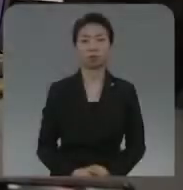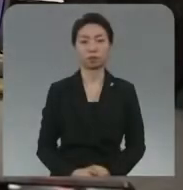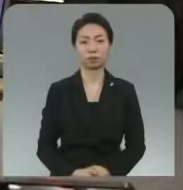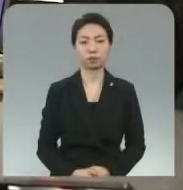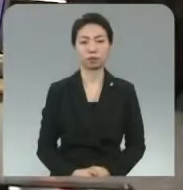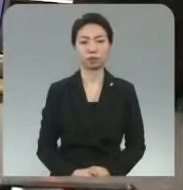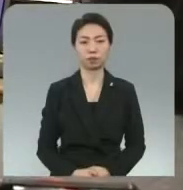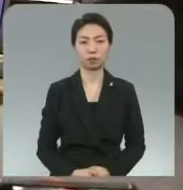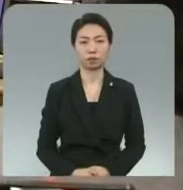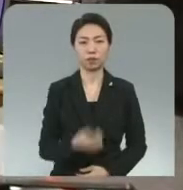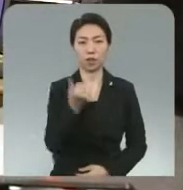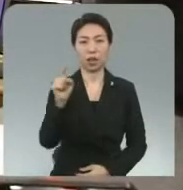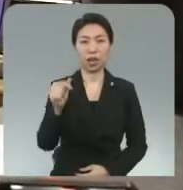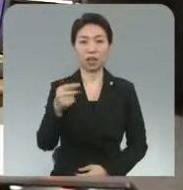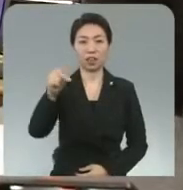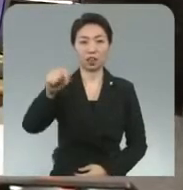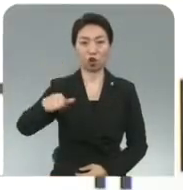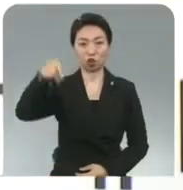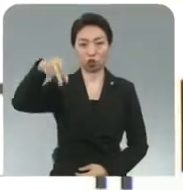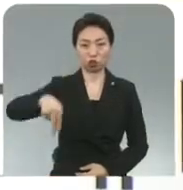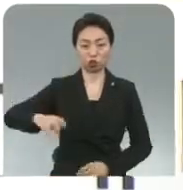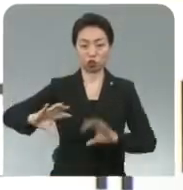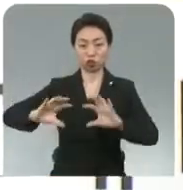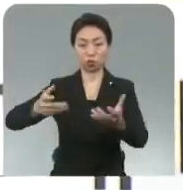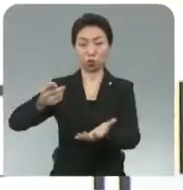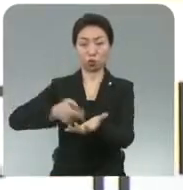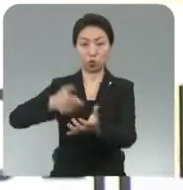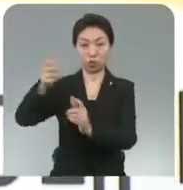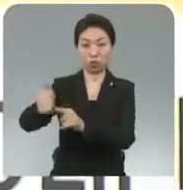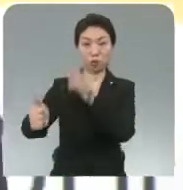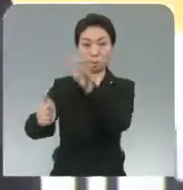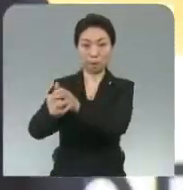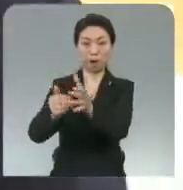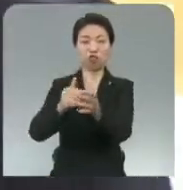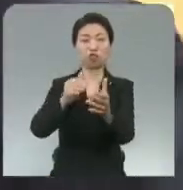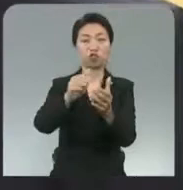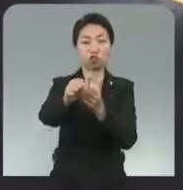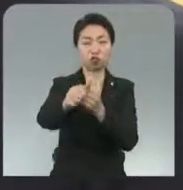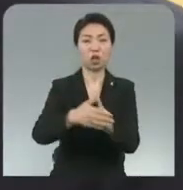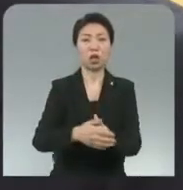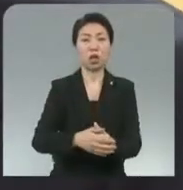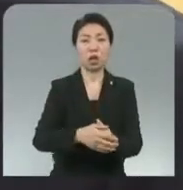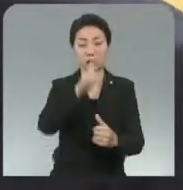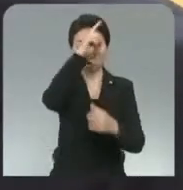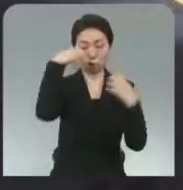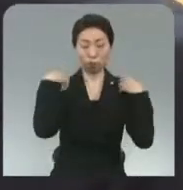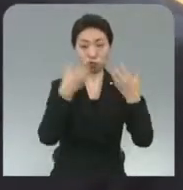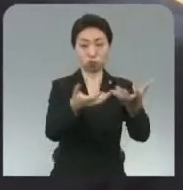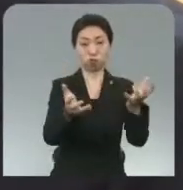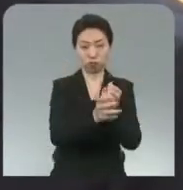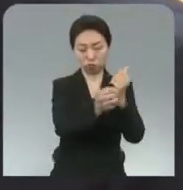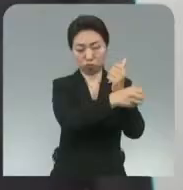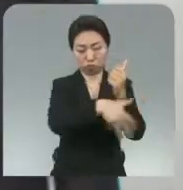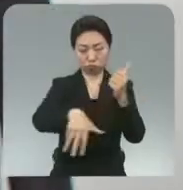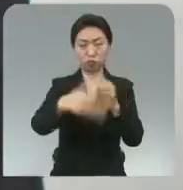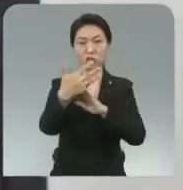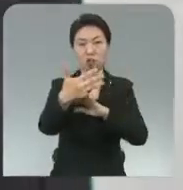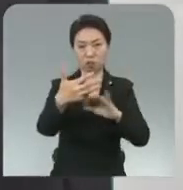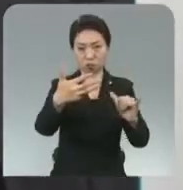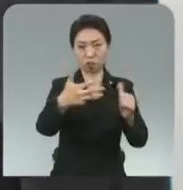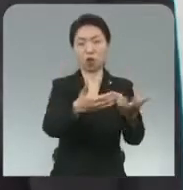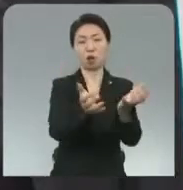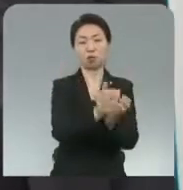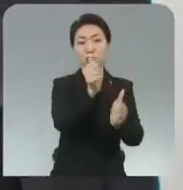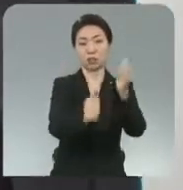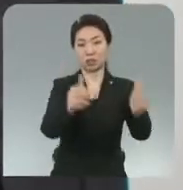khi tổng thống đắc cử Hàn Quốc Dương sóc your ngày mùng 10 tháng 04 đã công bố danh sách ứng cử viên Nội các đầu tiên theo đó